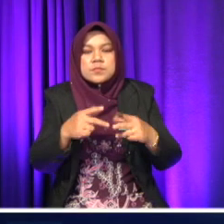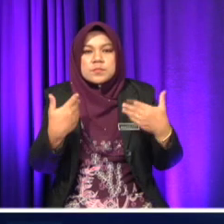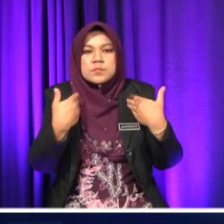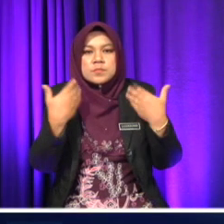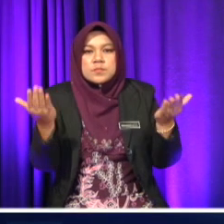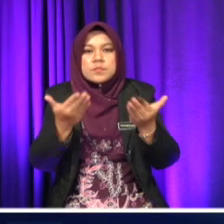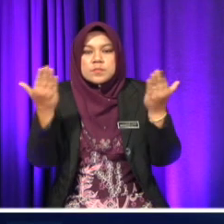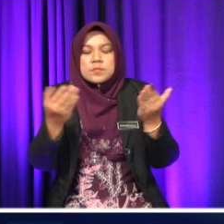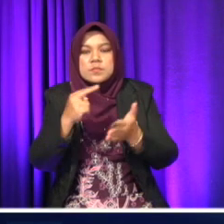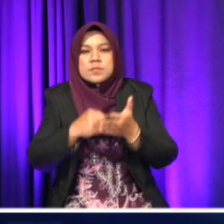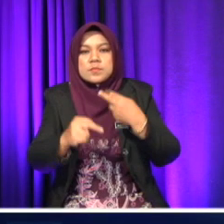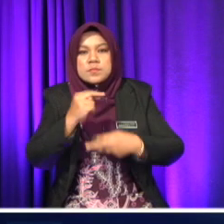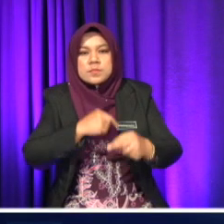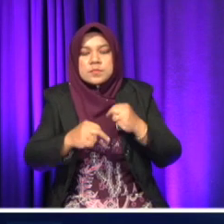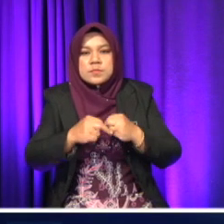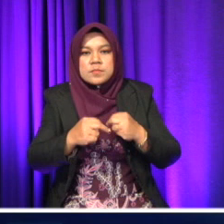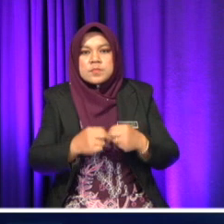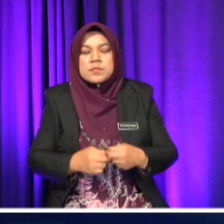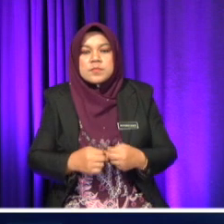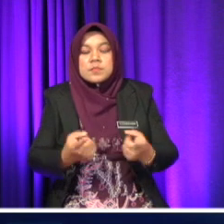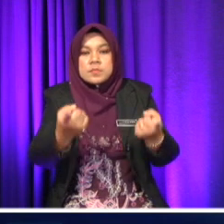macam mana caranya hadir